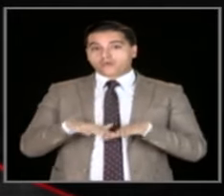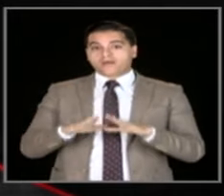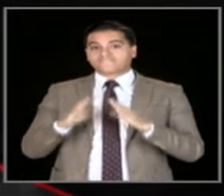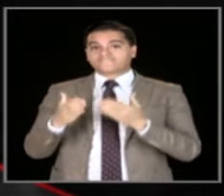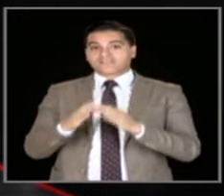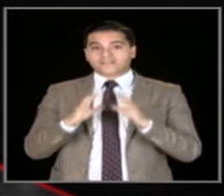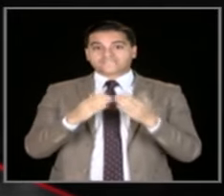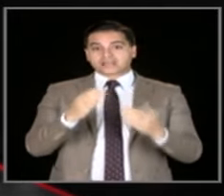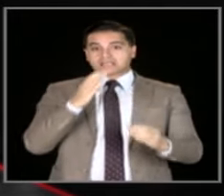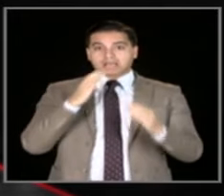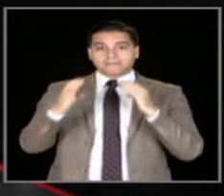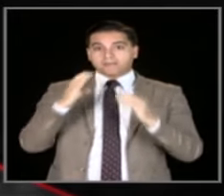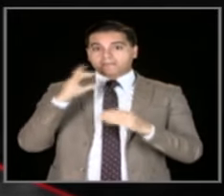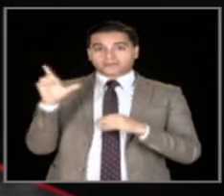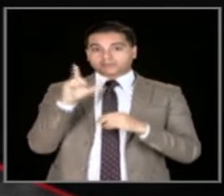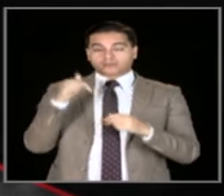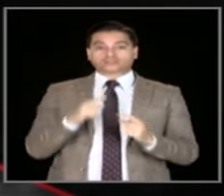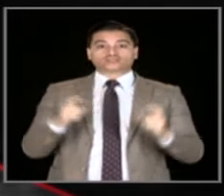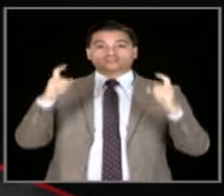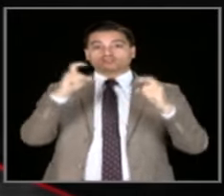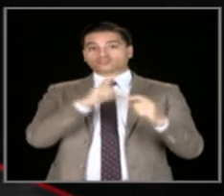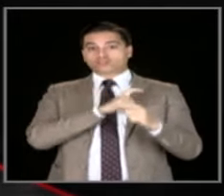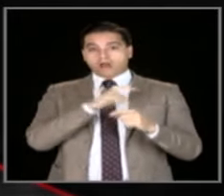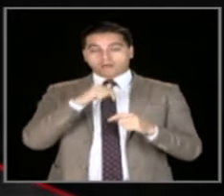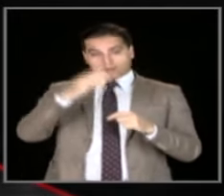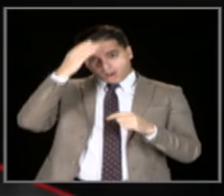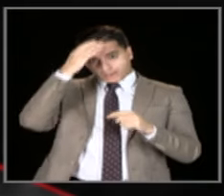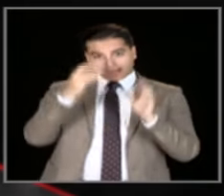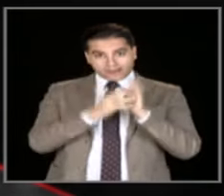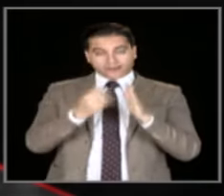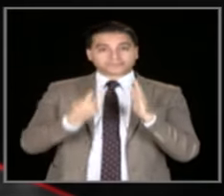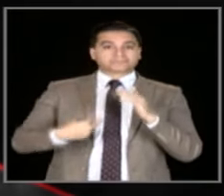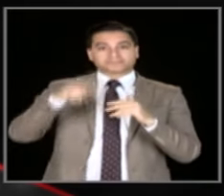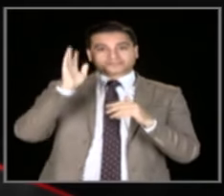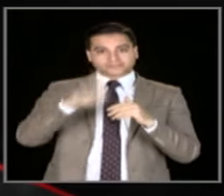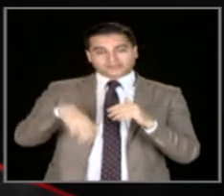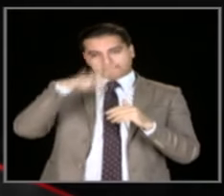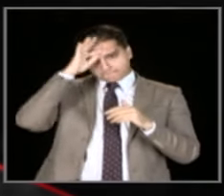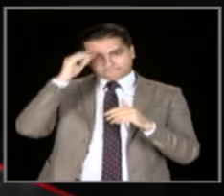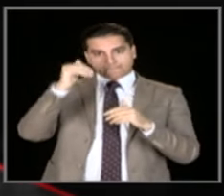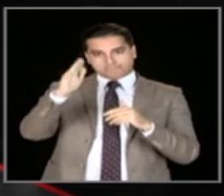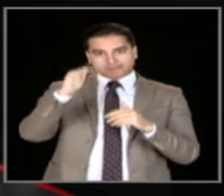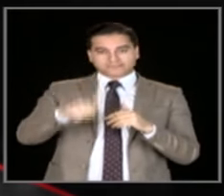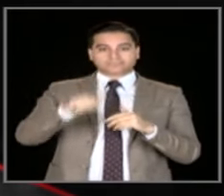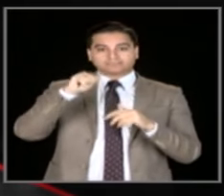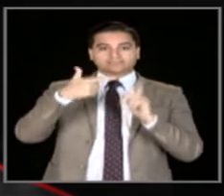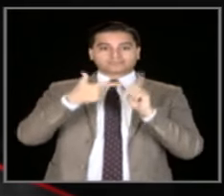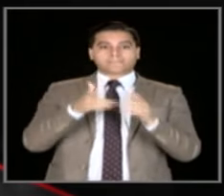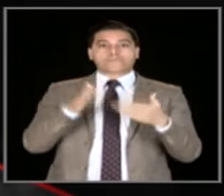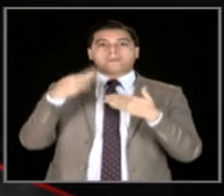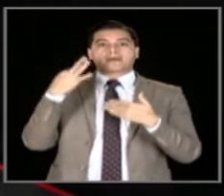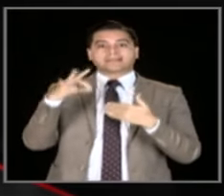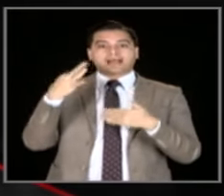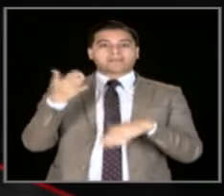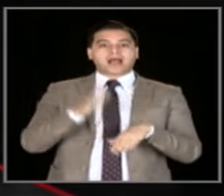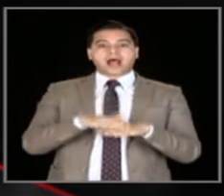المكسب الأكبر إن كل إجابة صحيحة من طلاب بطولة العباقرة جامعات حتساوي مبلغ نقدي. في المربع